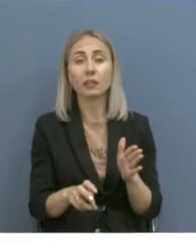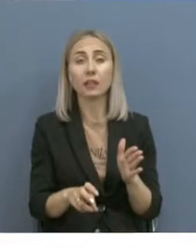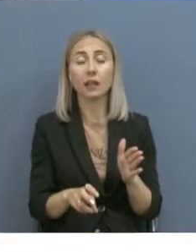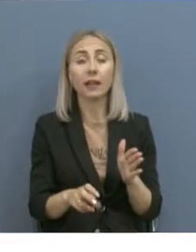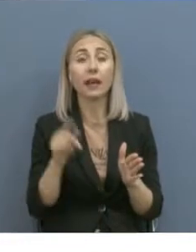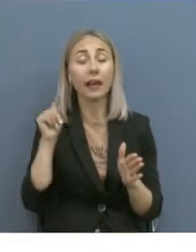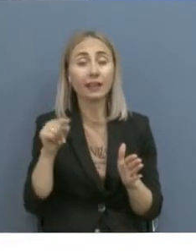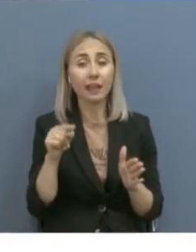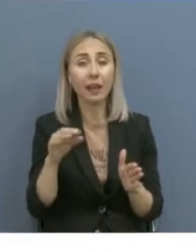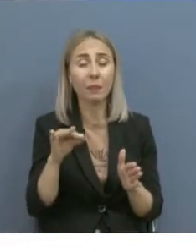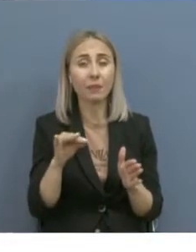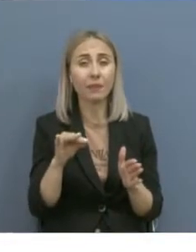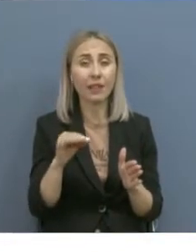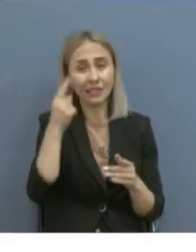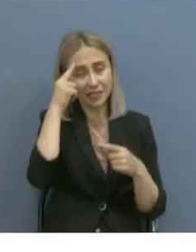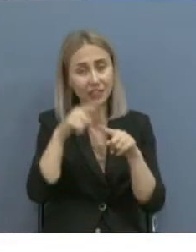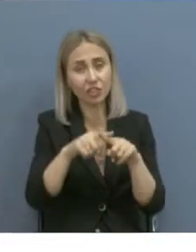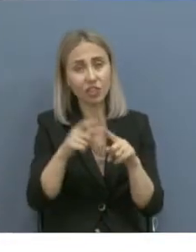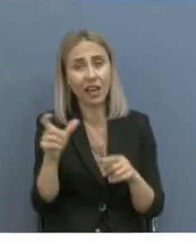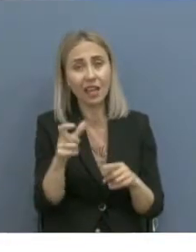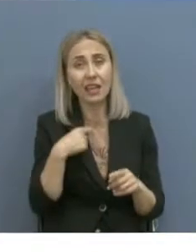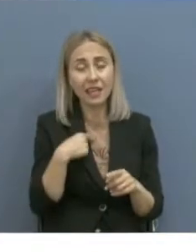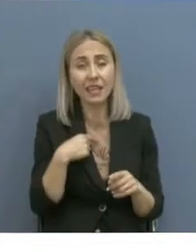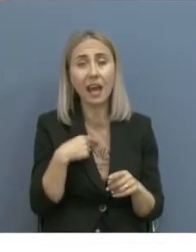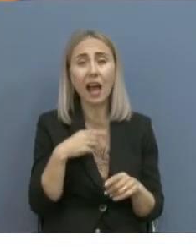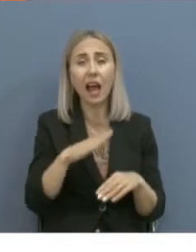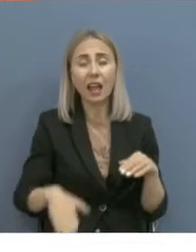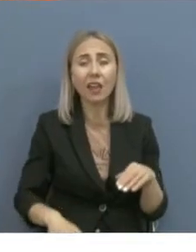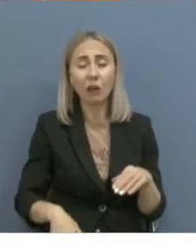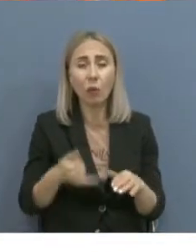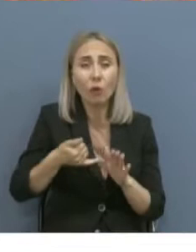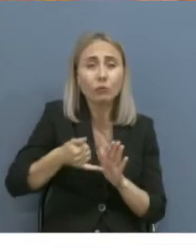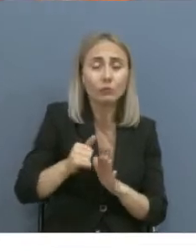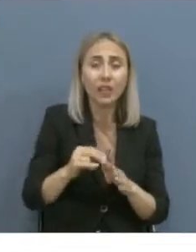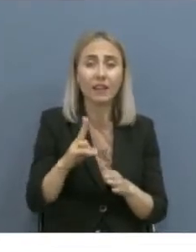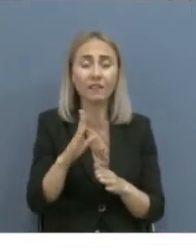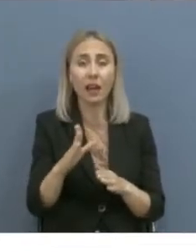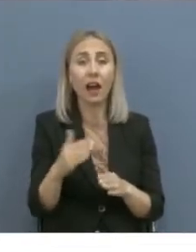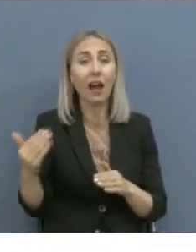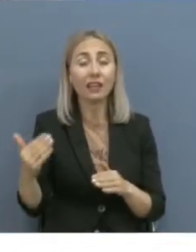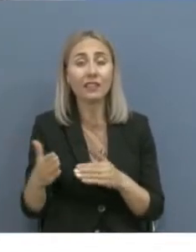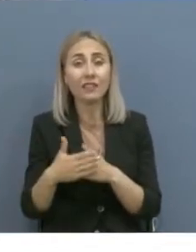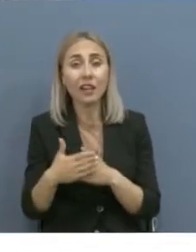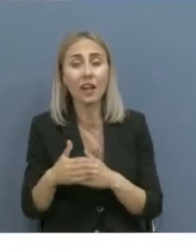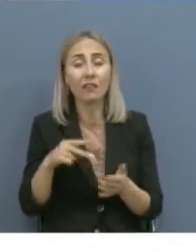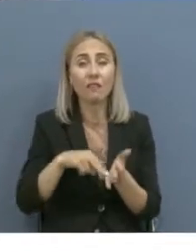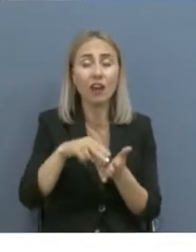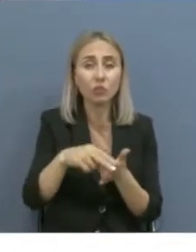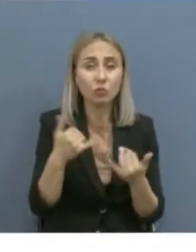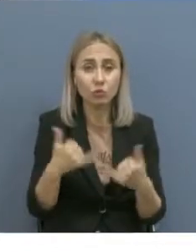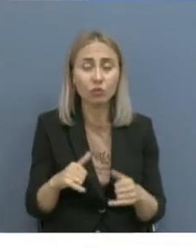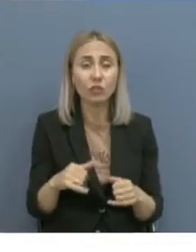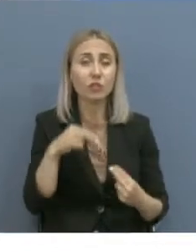баласымен өзінің өміріне қауіп төндіріп, суицидке бармақшы болған. Оқиға орнына келген полиция қызметкерлері бірден аумақты қоршауға